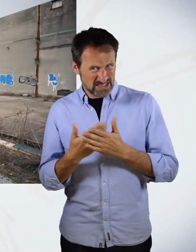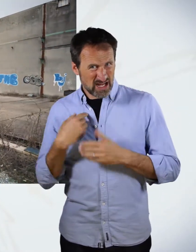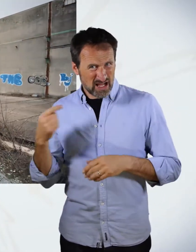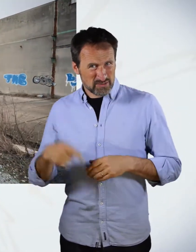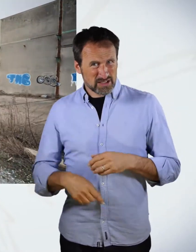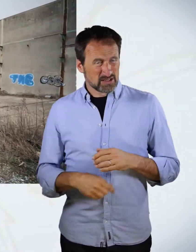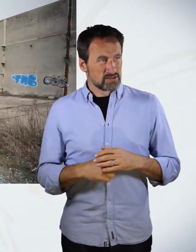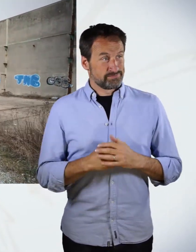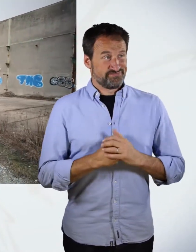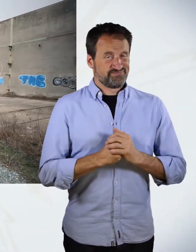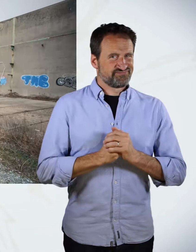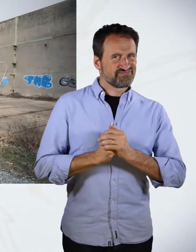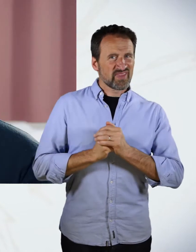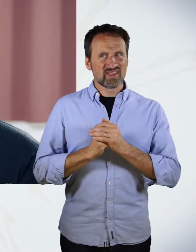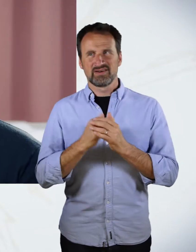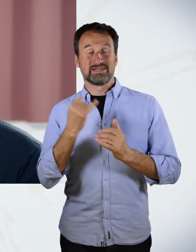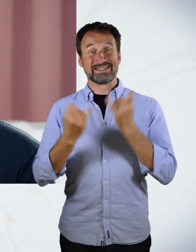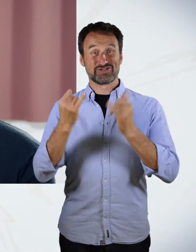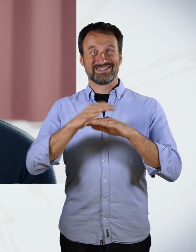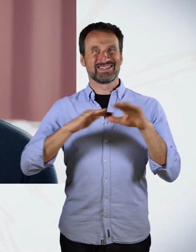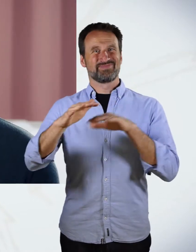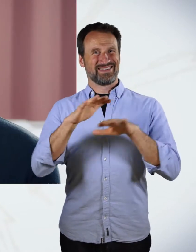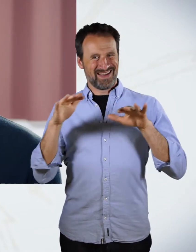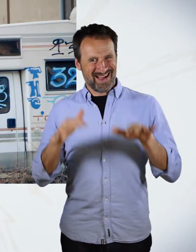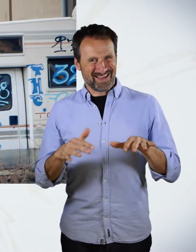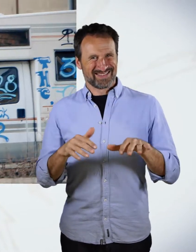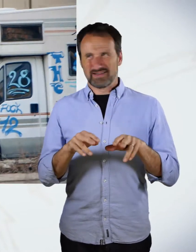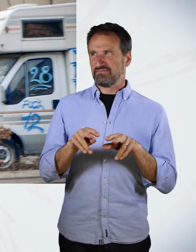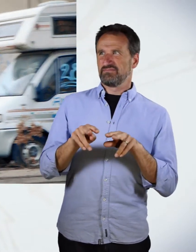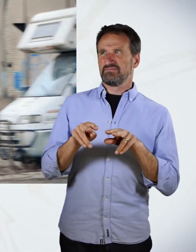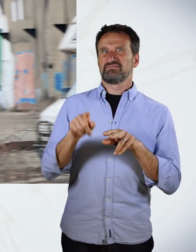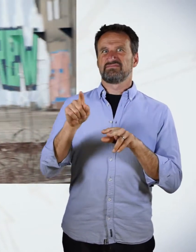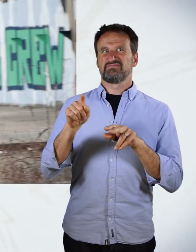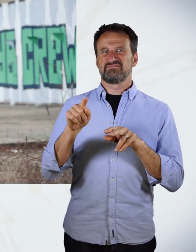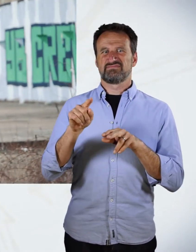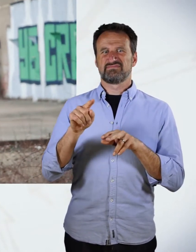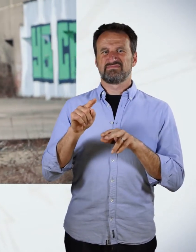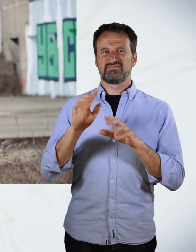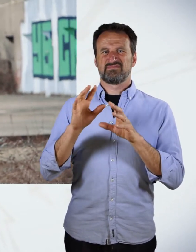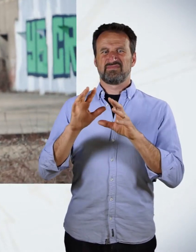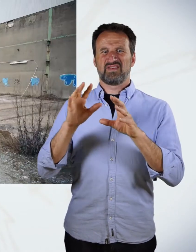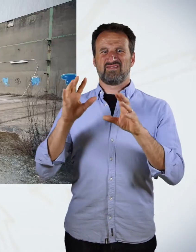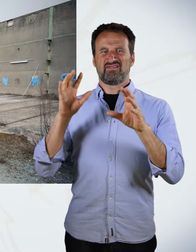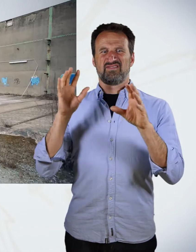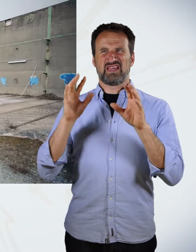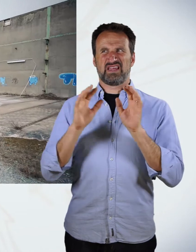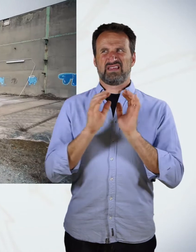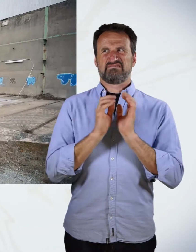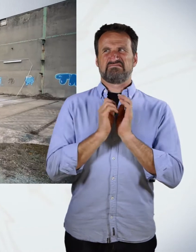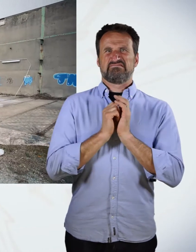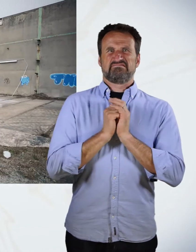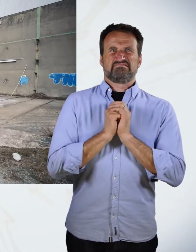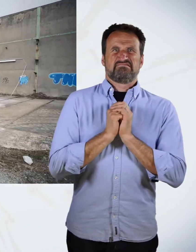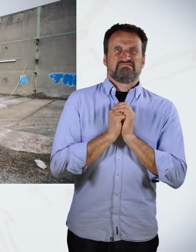Kaum angekommen auf dem Industriegebiet, durfte ich mich ein bisschen umschauen und da habe ich diesen super gruseligen Van gefunden. Habt ihr euch ja eine richtig